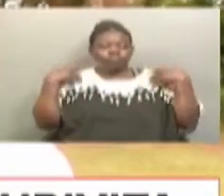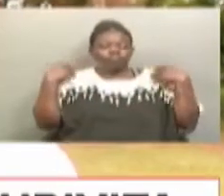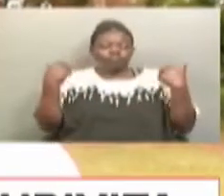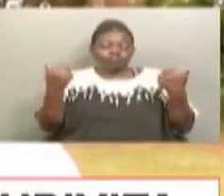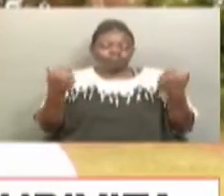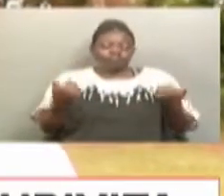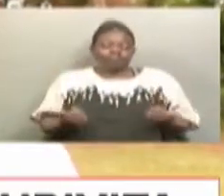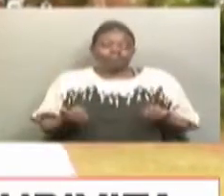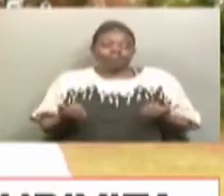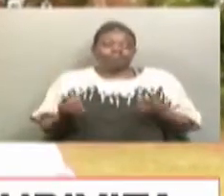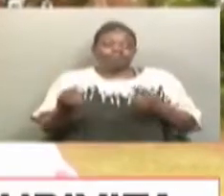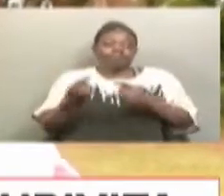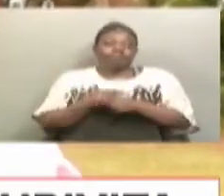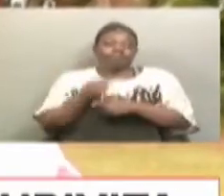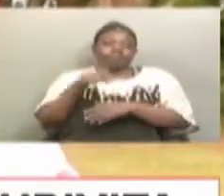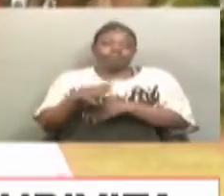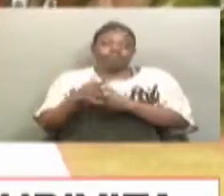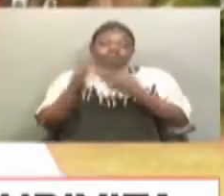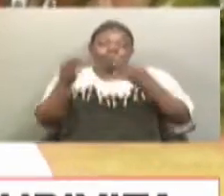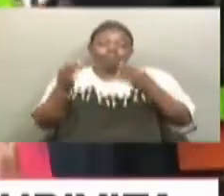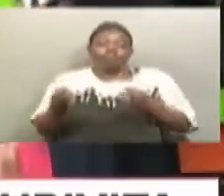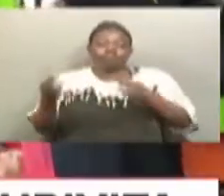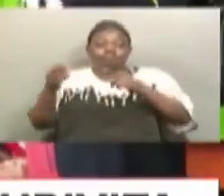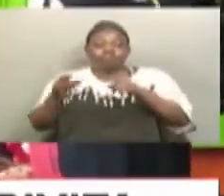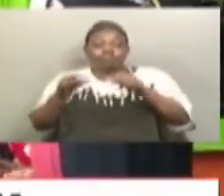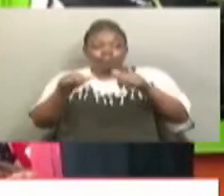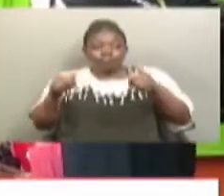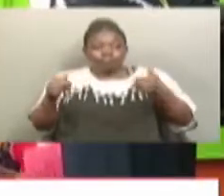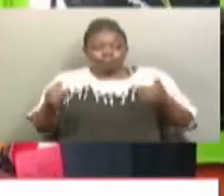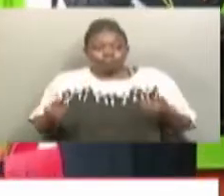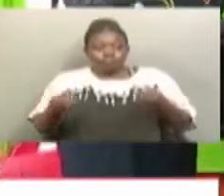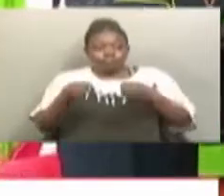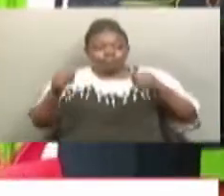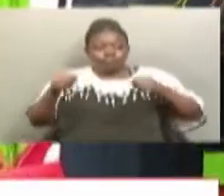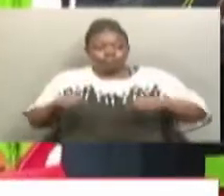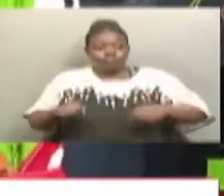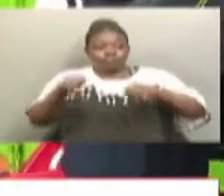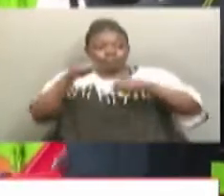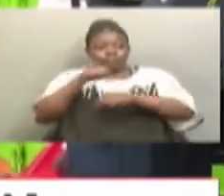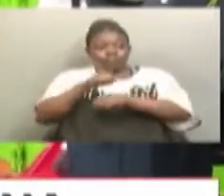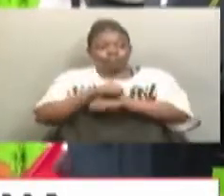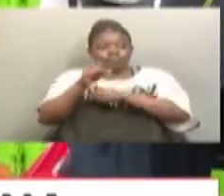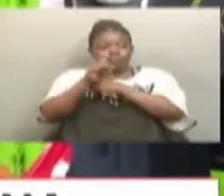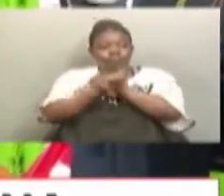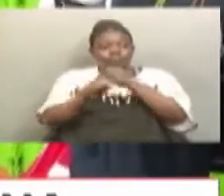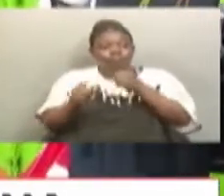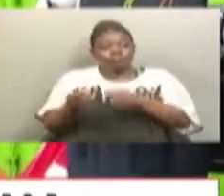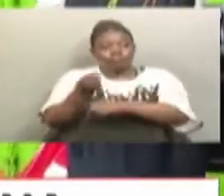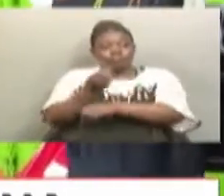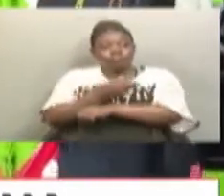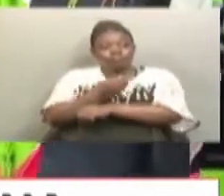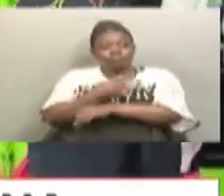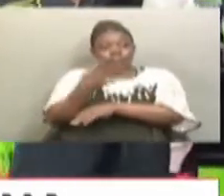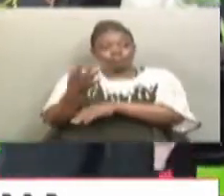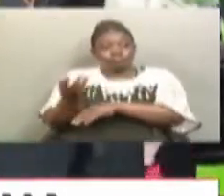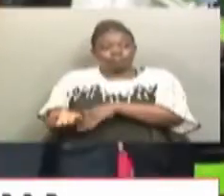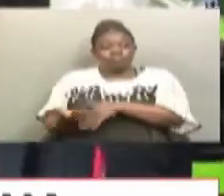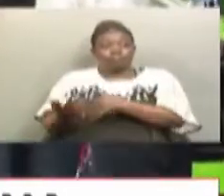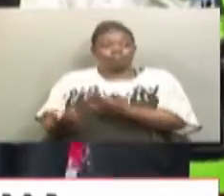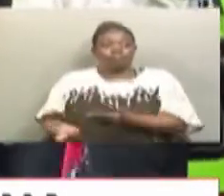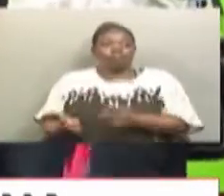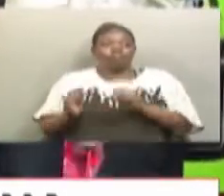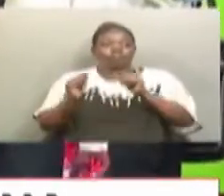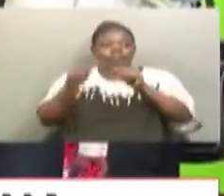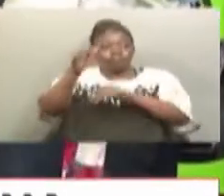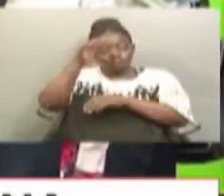n'olwekyo ng'ogyeko ekyo ebintu byonna bitambula bulungi. Ate bangi kubakulira amasomero mu disitulikiti ey'e Kayunga enkoko bagikutte mu okugenda